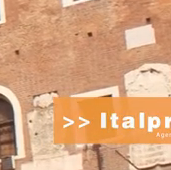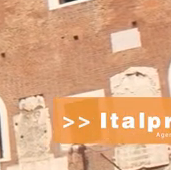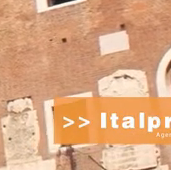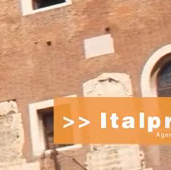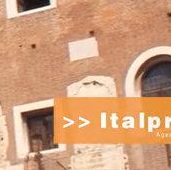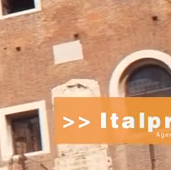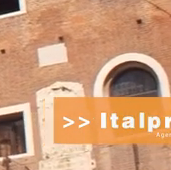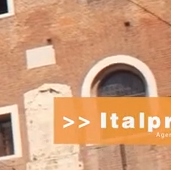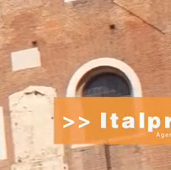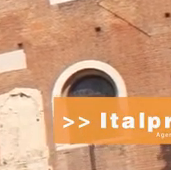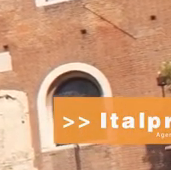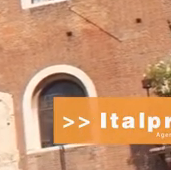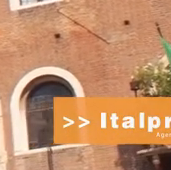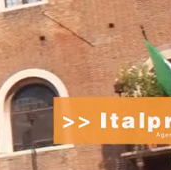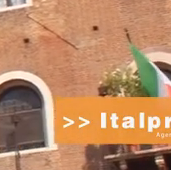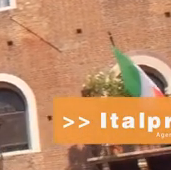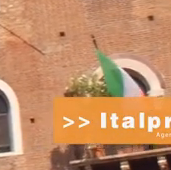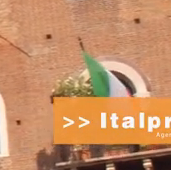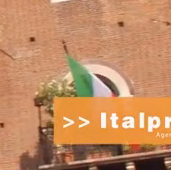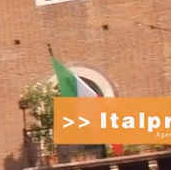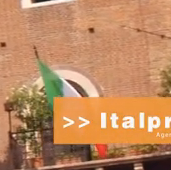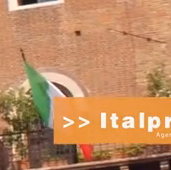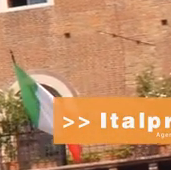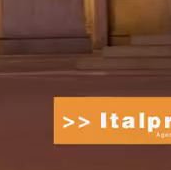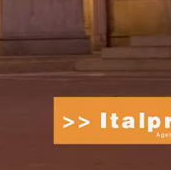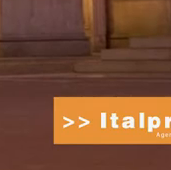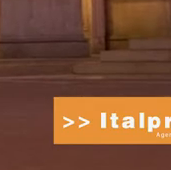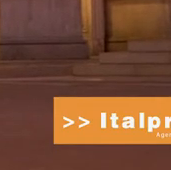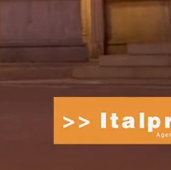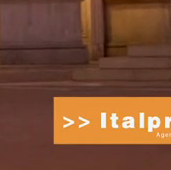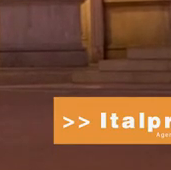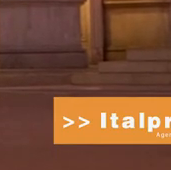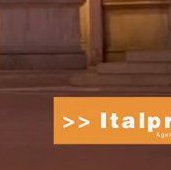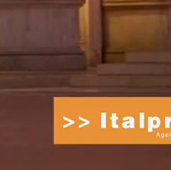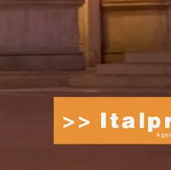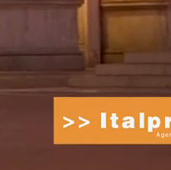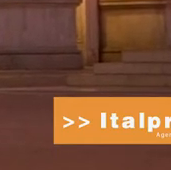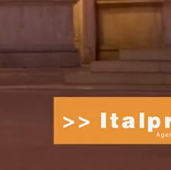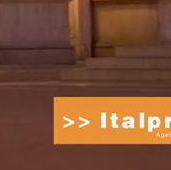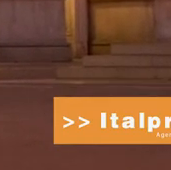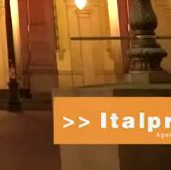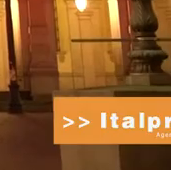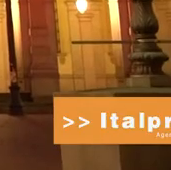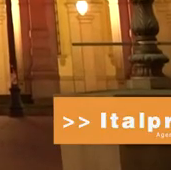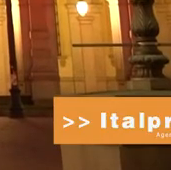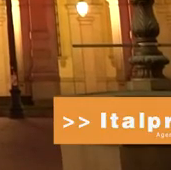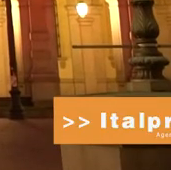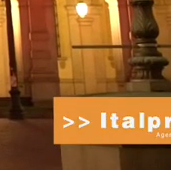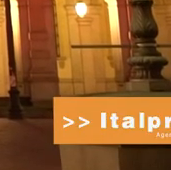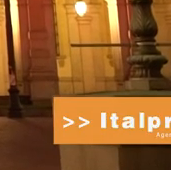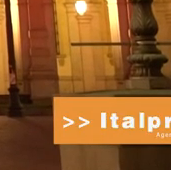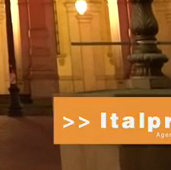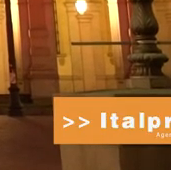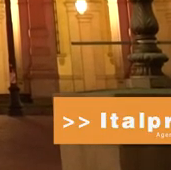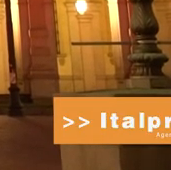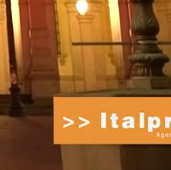furono ricordo della nascita di universale dell'arresto di dante è che il primo momento in cui in tutta italia ci